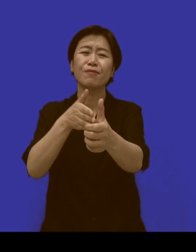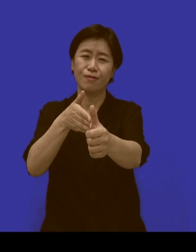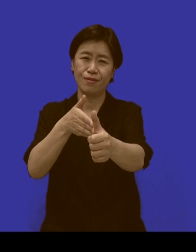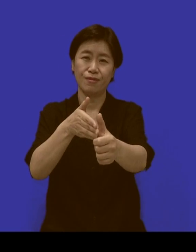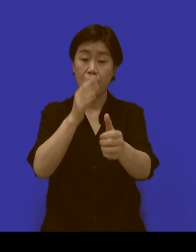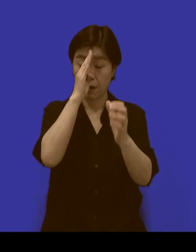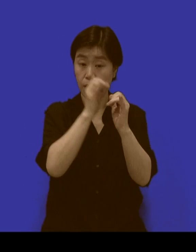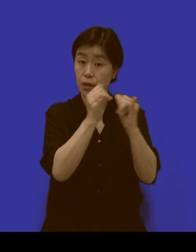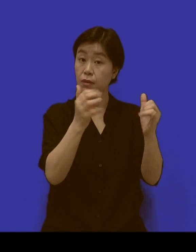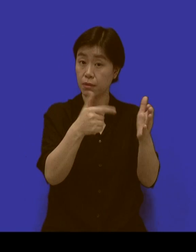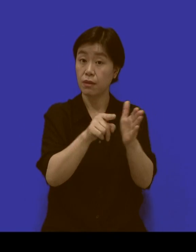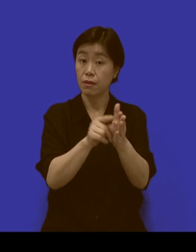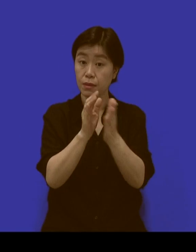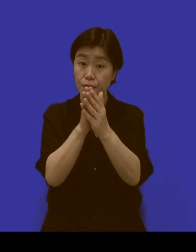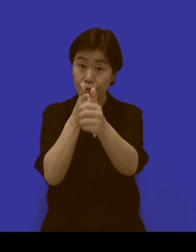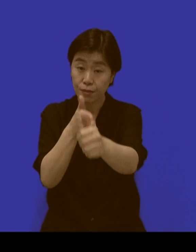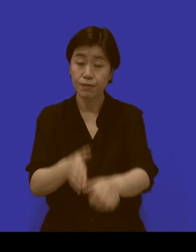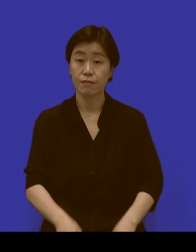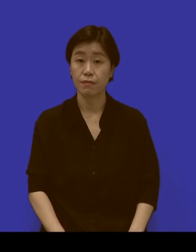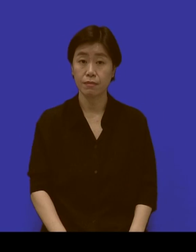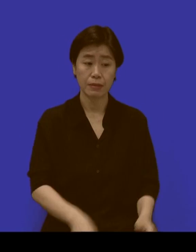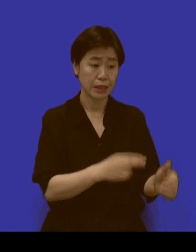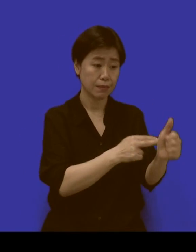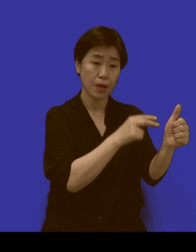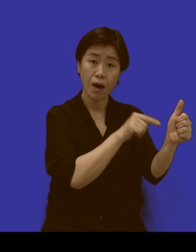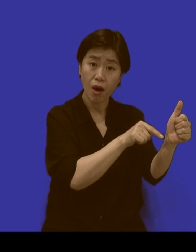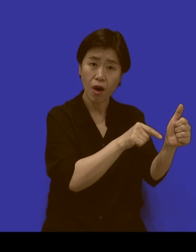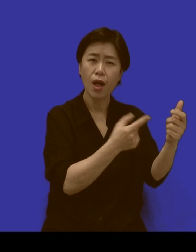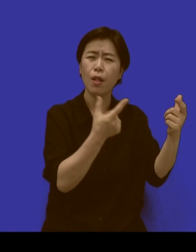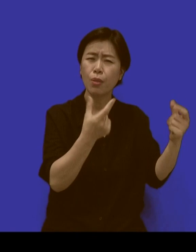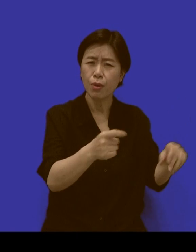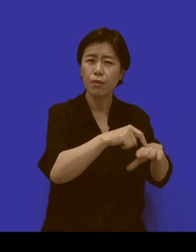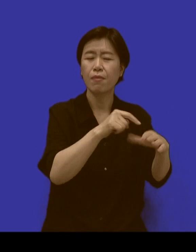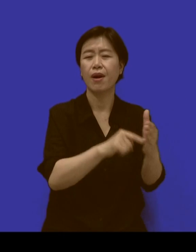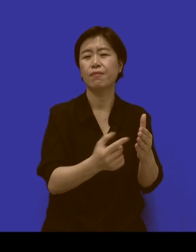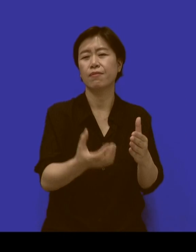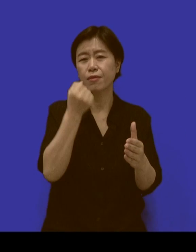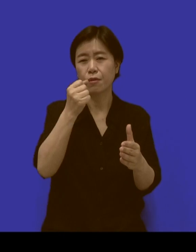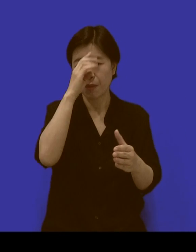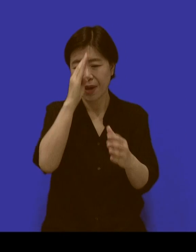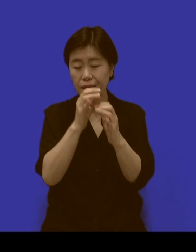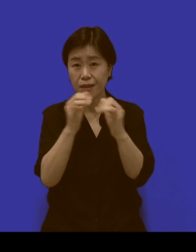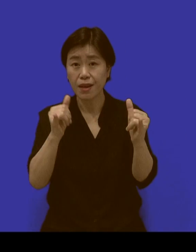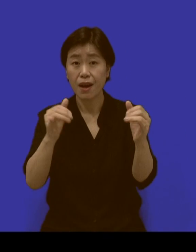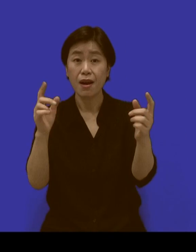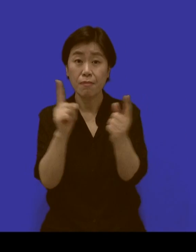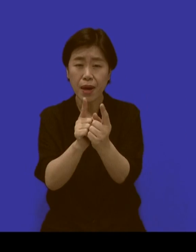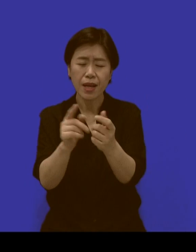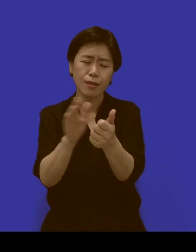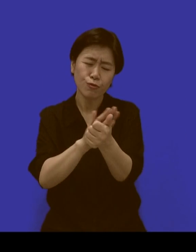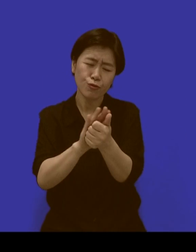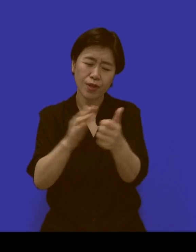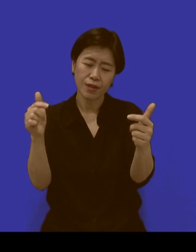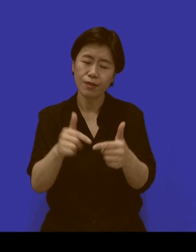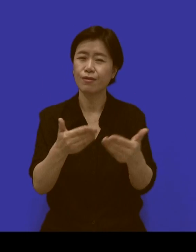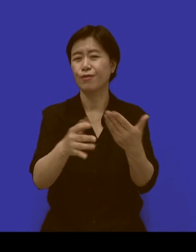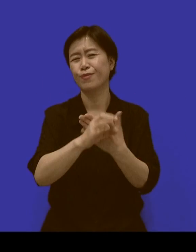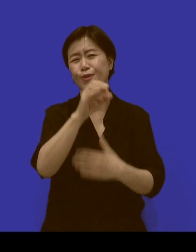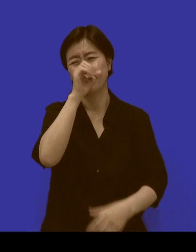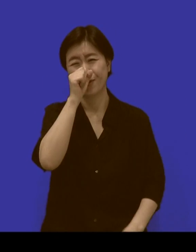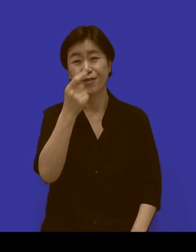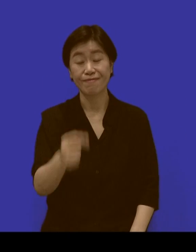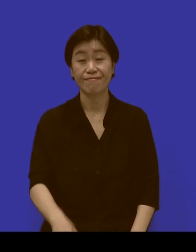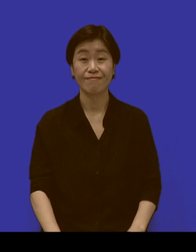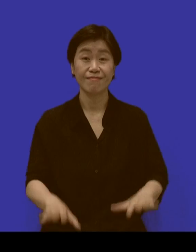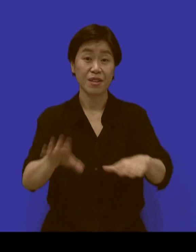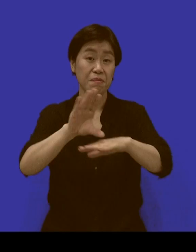위해서. 그리고 우리 교수님, 최 교수님처럼 이런 마음을 가지고 우리를 좀 대해 주시고 우리를 치료해 주시면 얼마나 감사할까 하는 생각이 들었습니다. 아마 이